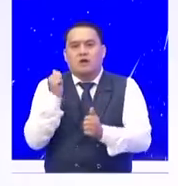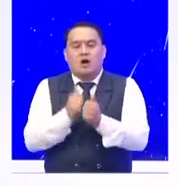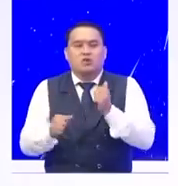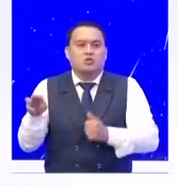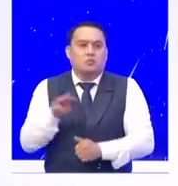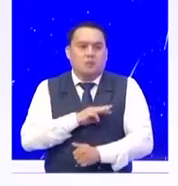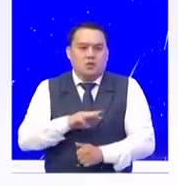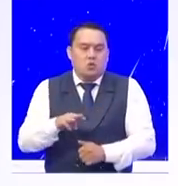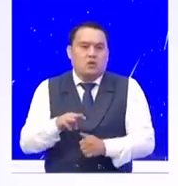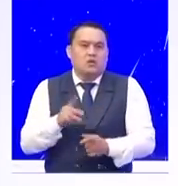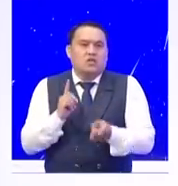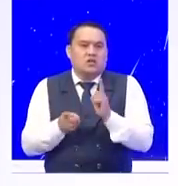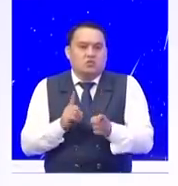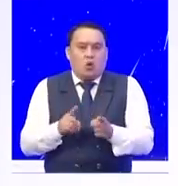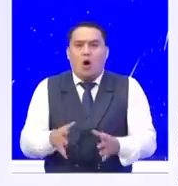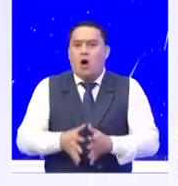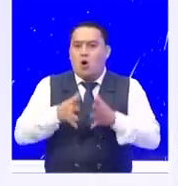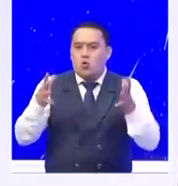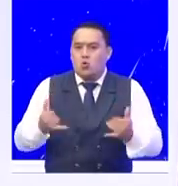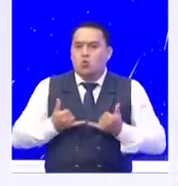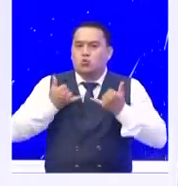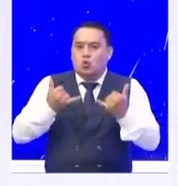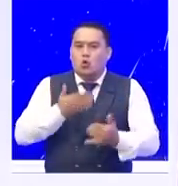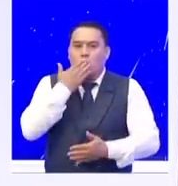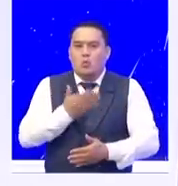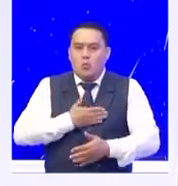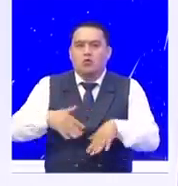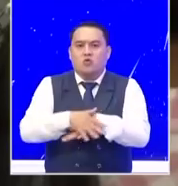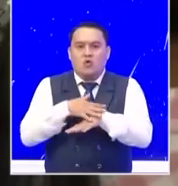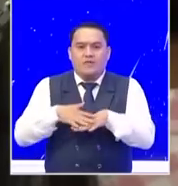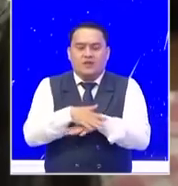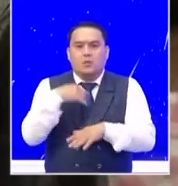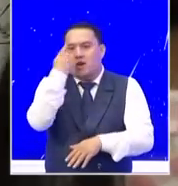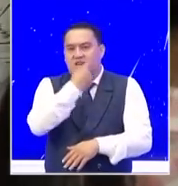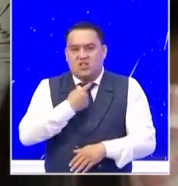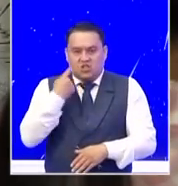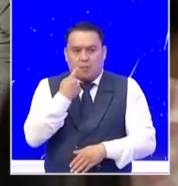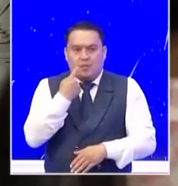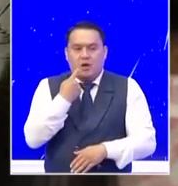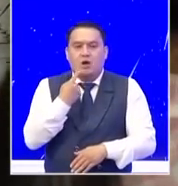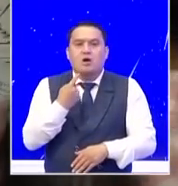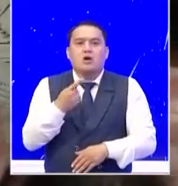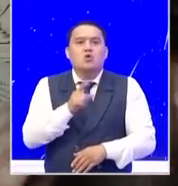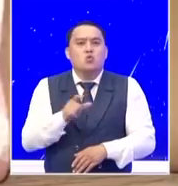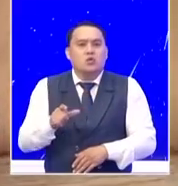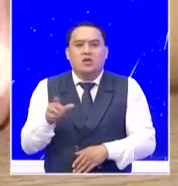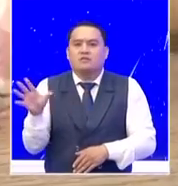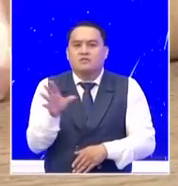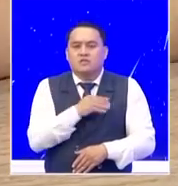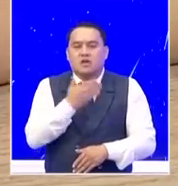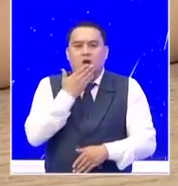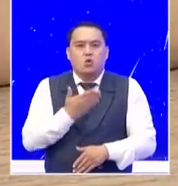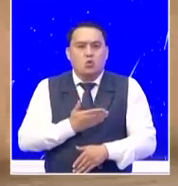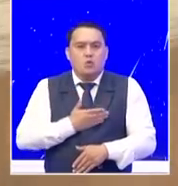ежеминутно. Действительно, он снискал огромную чистую любовь народа и уважение к его личности. Пожалуй, неравнодушных нет.